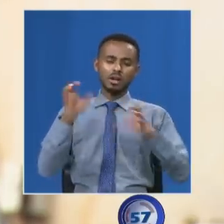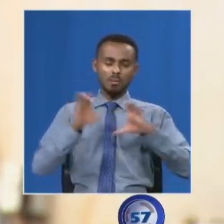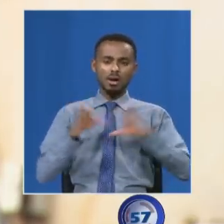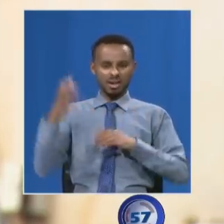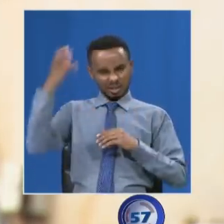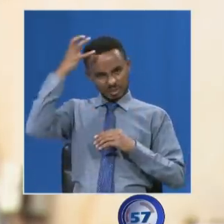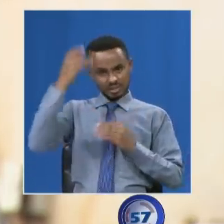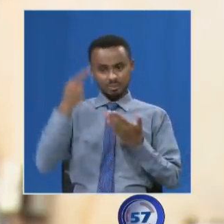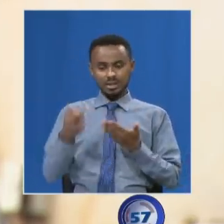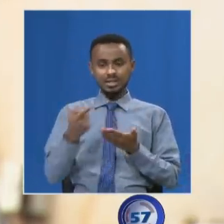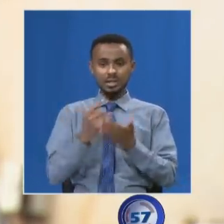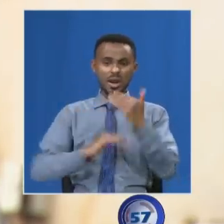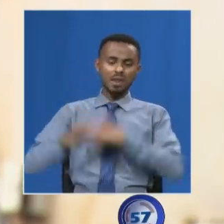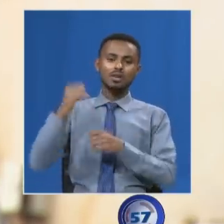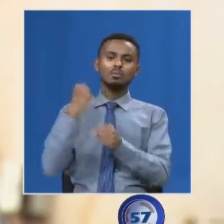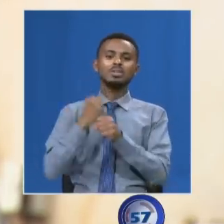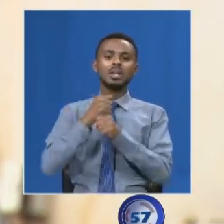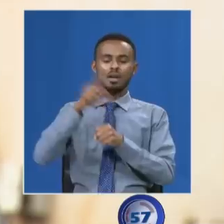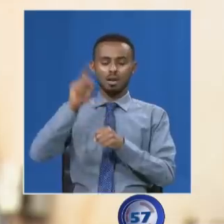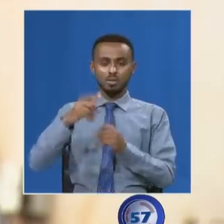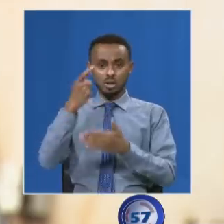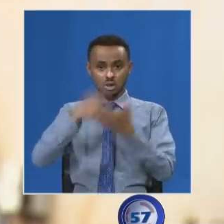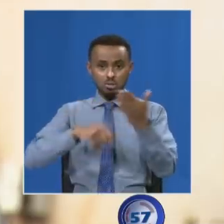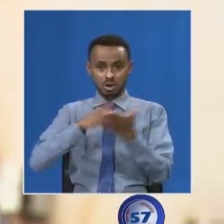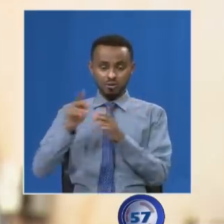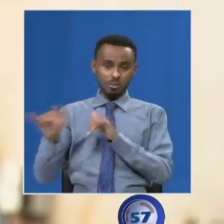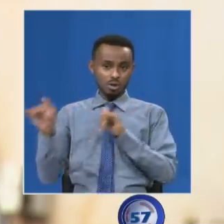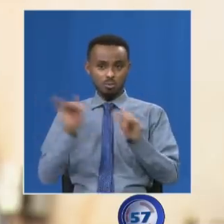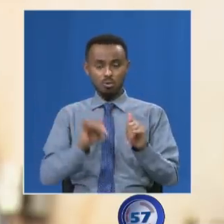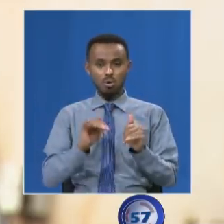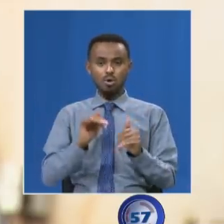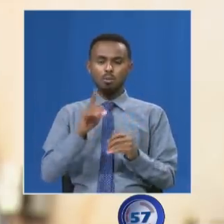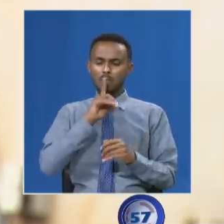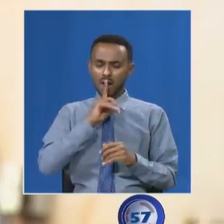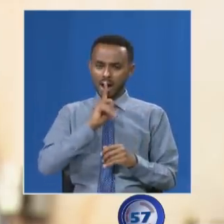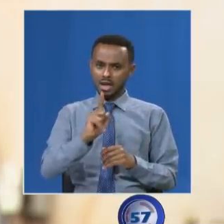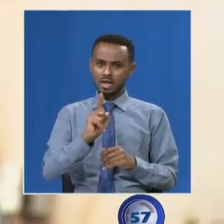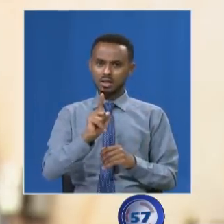ለማድረግ መንግስትም ከዚህ በበለጠ መስራት አለበት። ግብር ከፋዩም ደግሞ በሐቅ